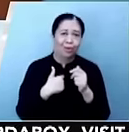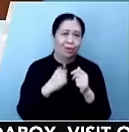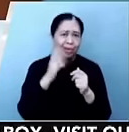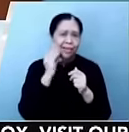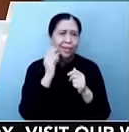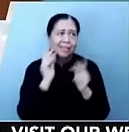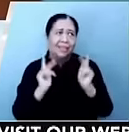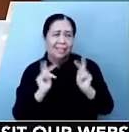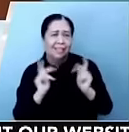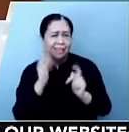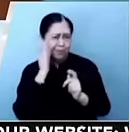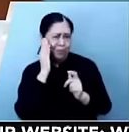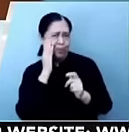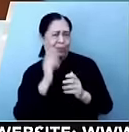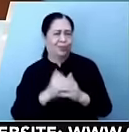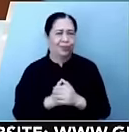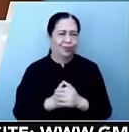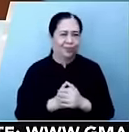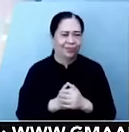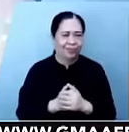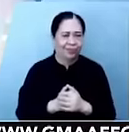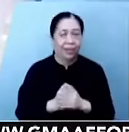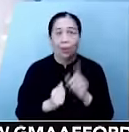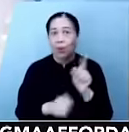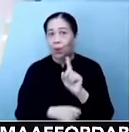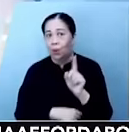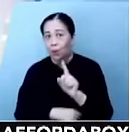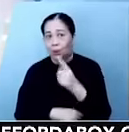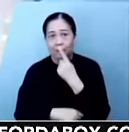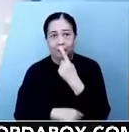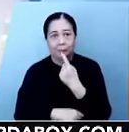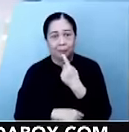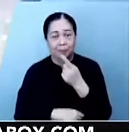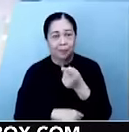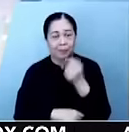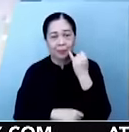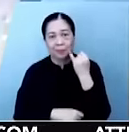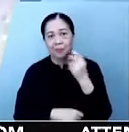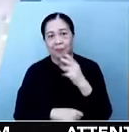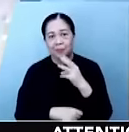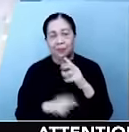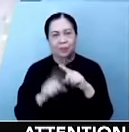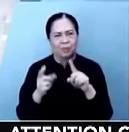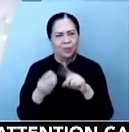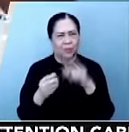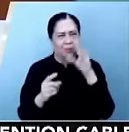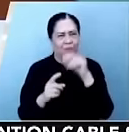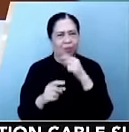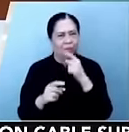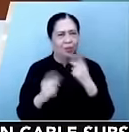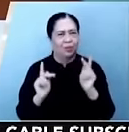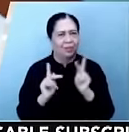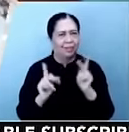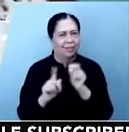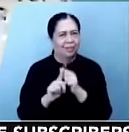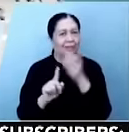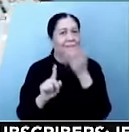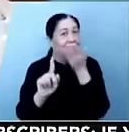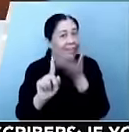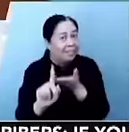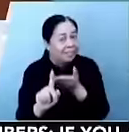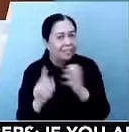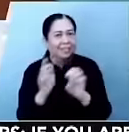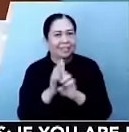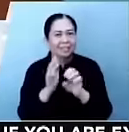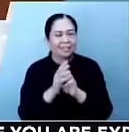kiligin. Eh, ano naman ang masasabi ni Jill sa mga lalaking kinikilig sa kanya? Katulad ni